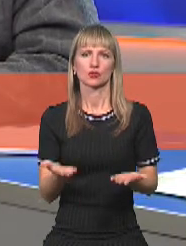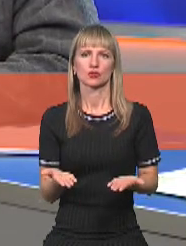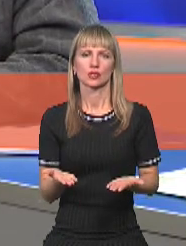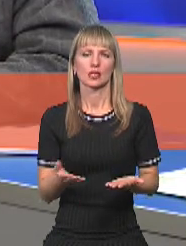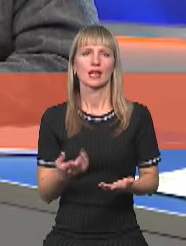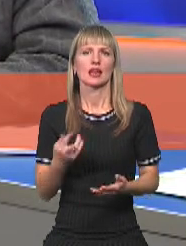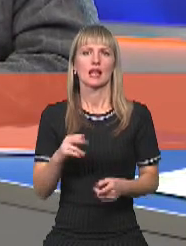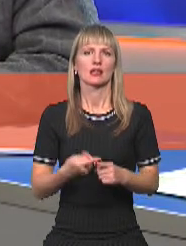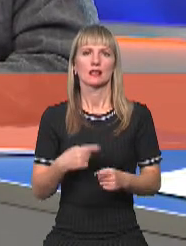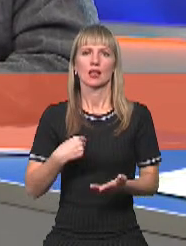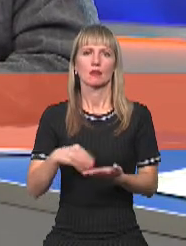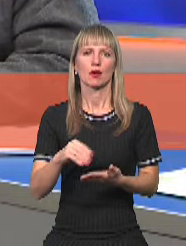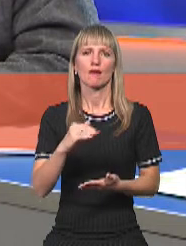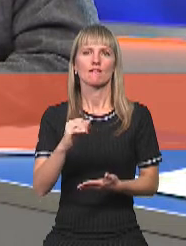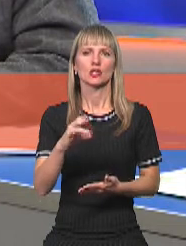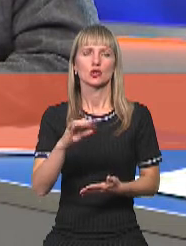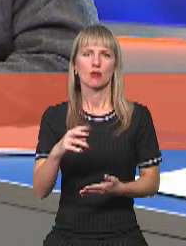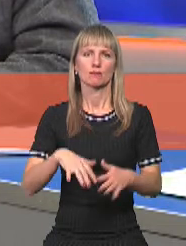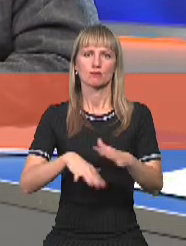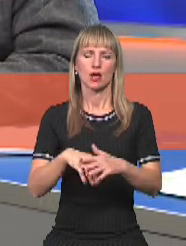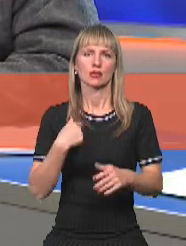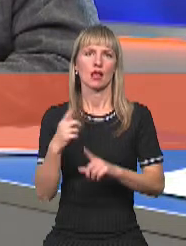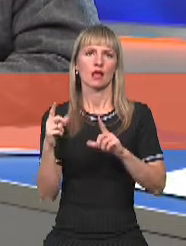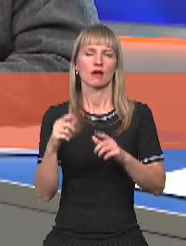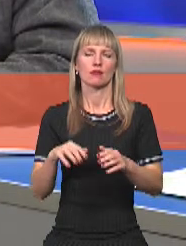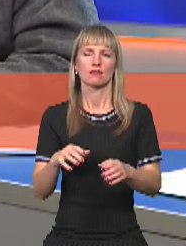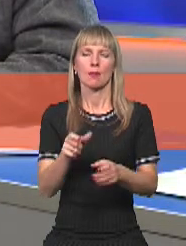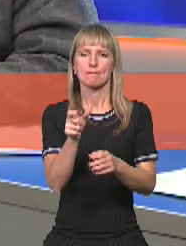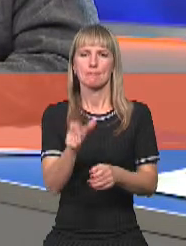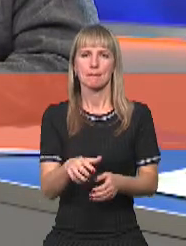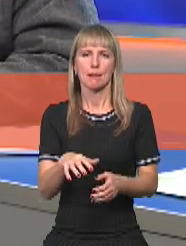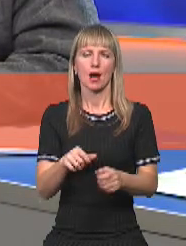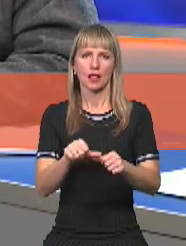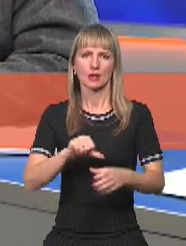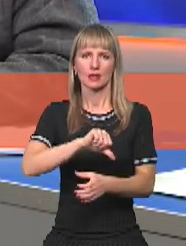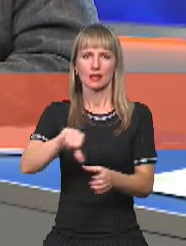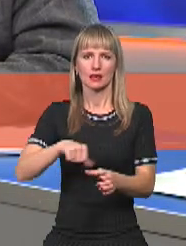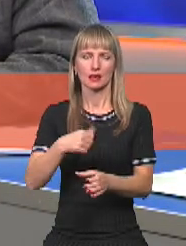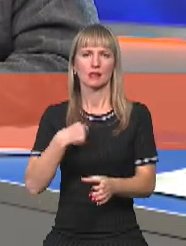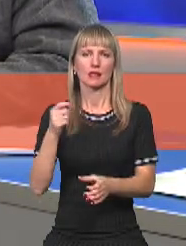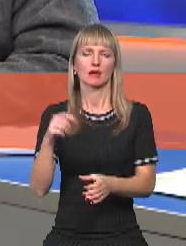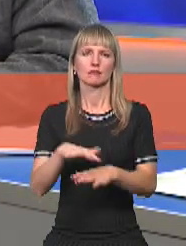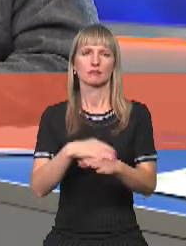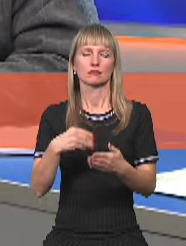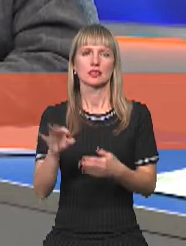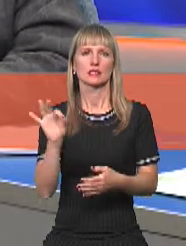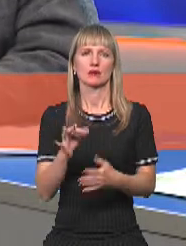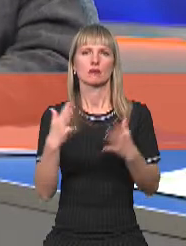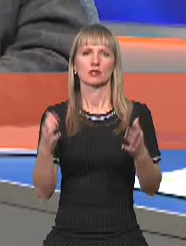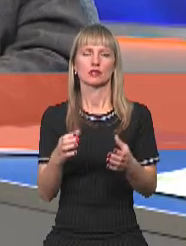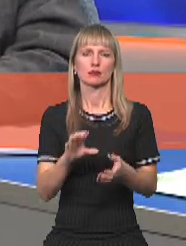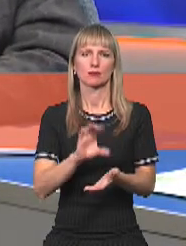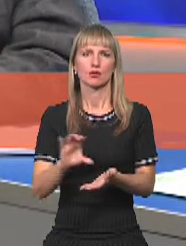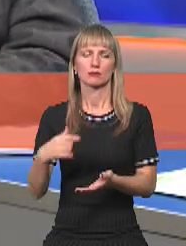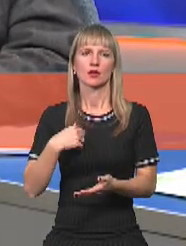И для этого я не покупаю фасоль в банке, я еду к нам на рынок, в наши мешочки покупаю фасоль или нут, сразу делаю большие порции, и это